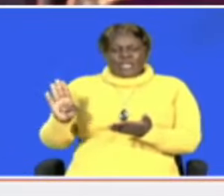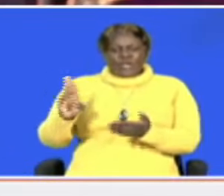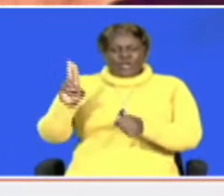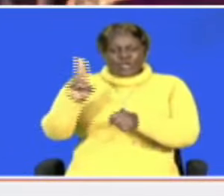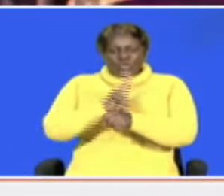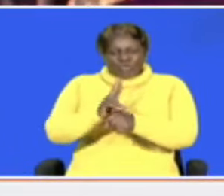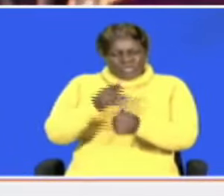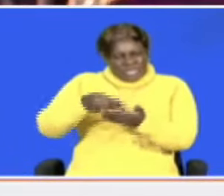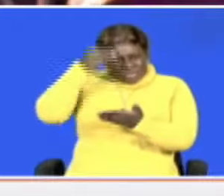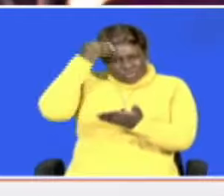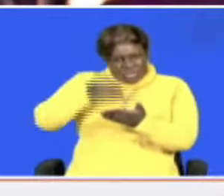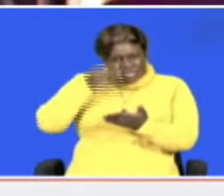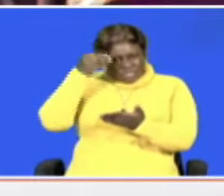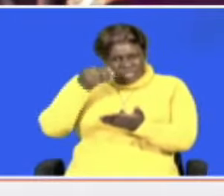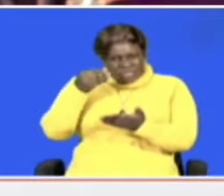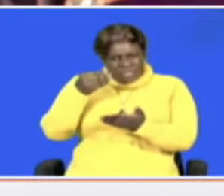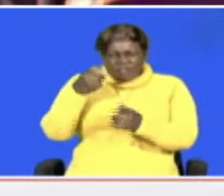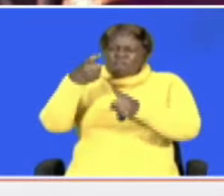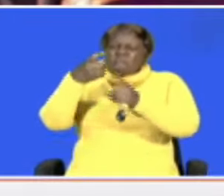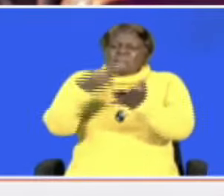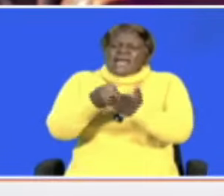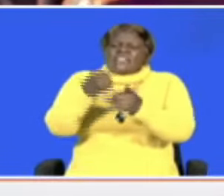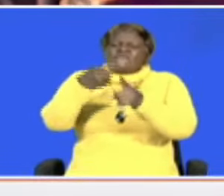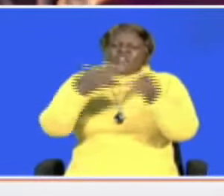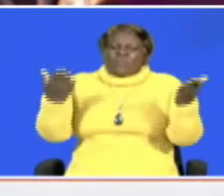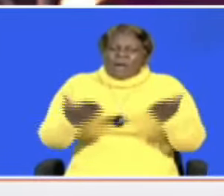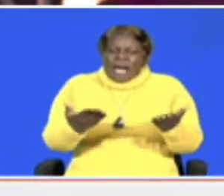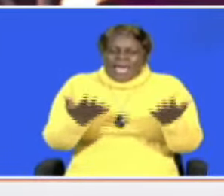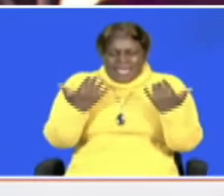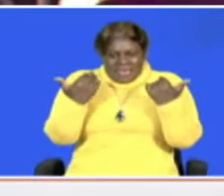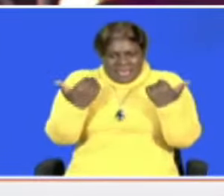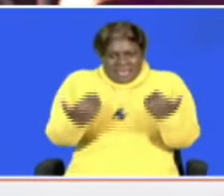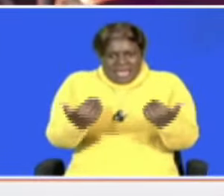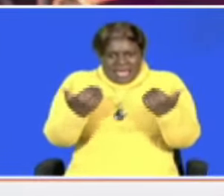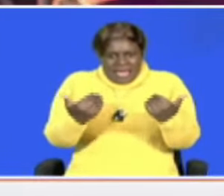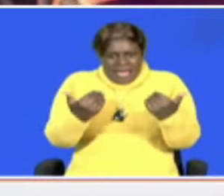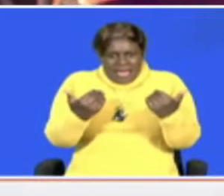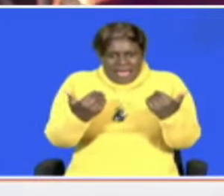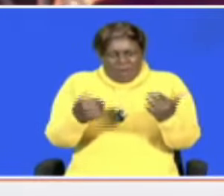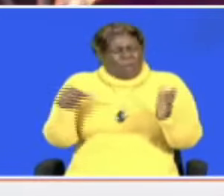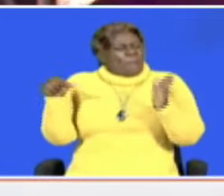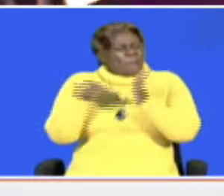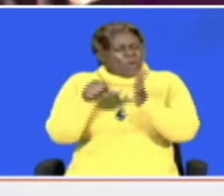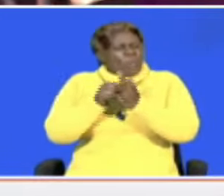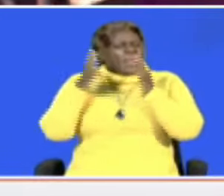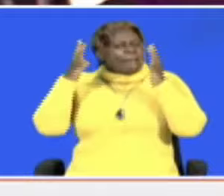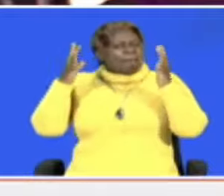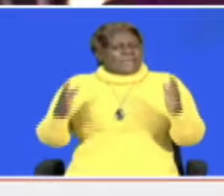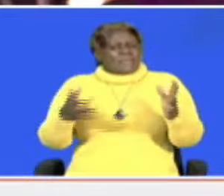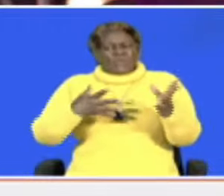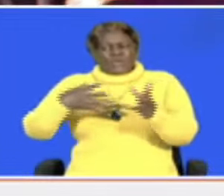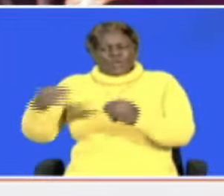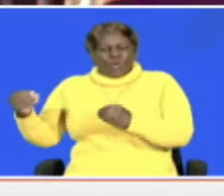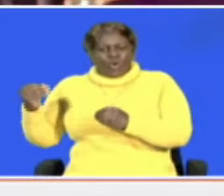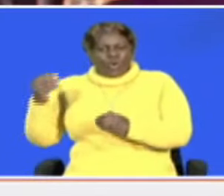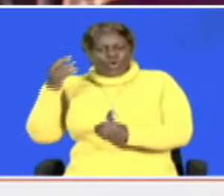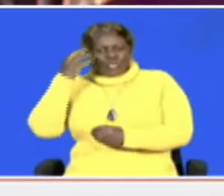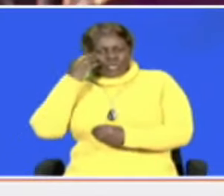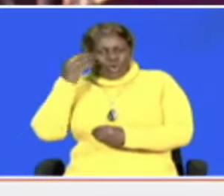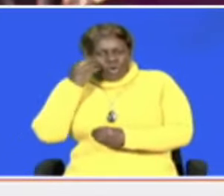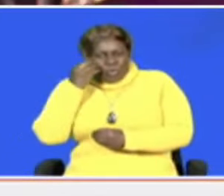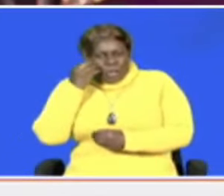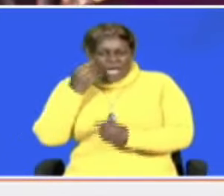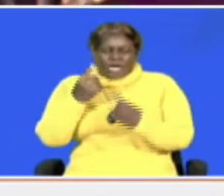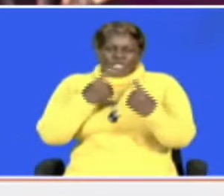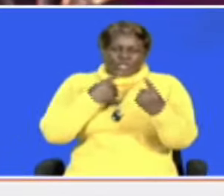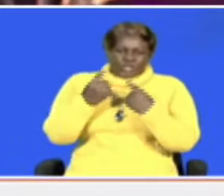tunatumia maneno ya elimu, tutatoa pesa wapi? Hiyo maneno itakuwa kizungumkuti. Tukaingia mpaka pale Zuba, tukatafuta